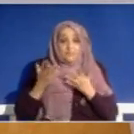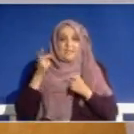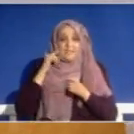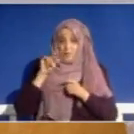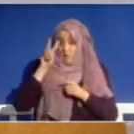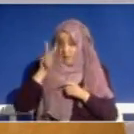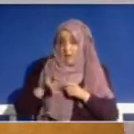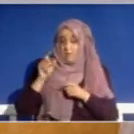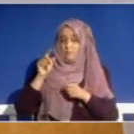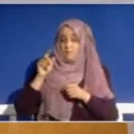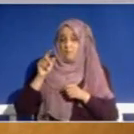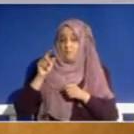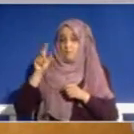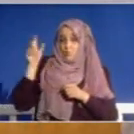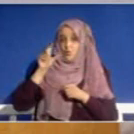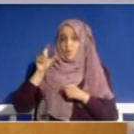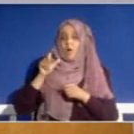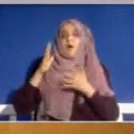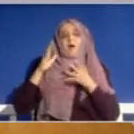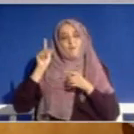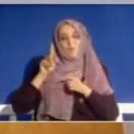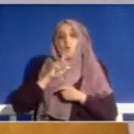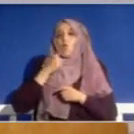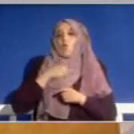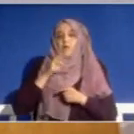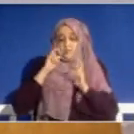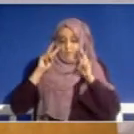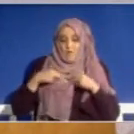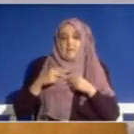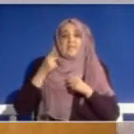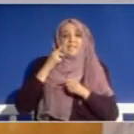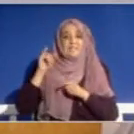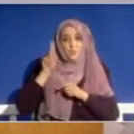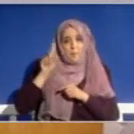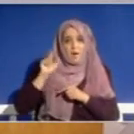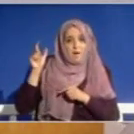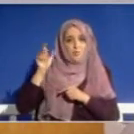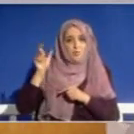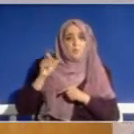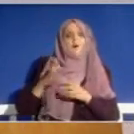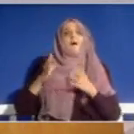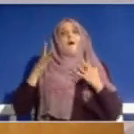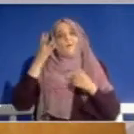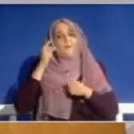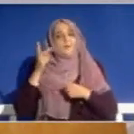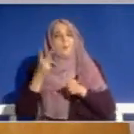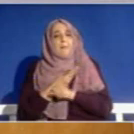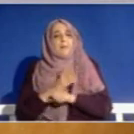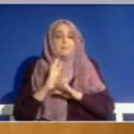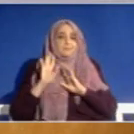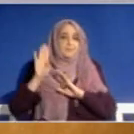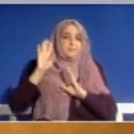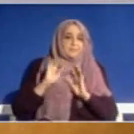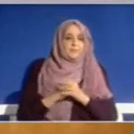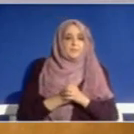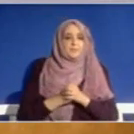يعني ما وش مؤمن خلاص نعرفه باللي هذا مش مؤمن شرير ما يأتي من كل الشر. لكن إذا كن مؤمن، لأن